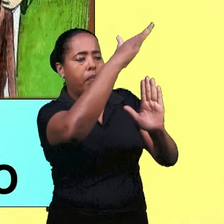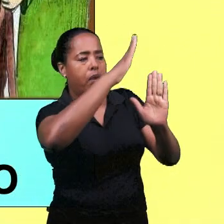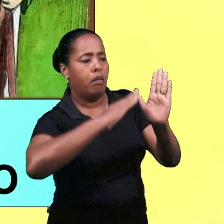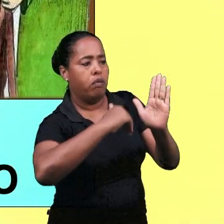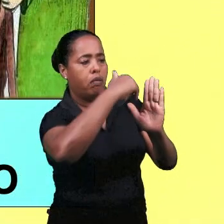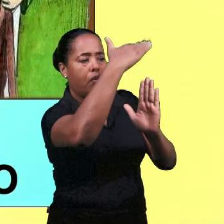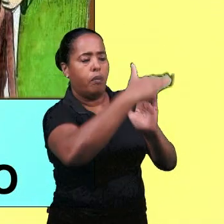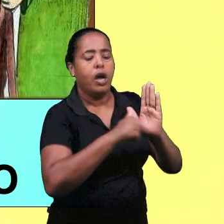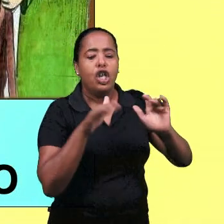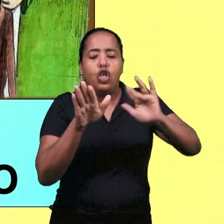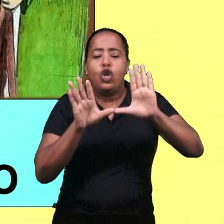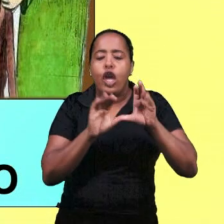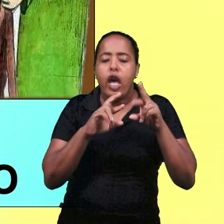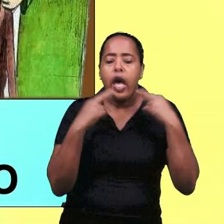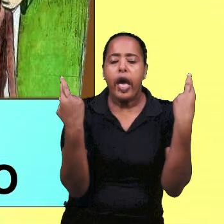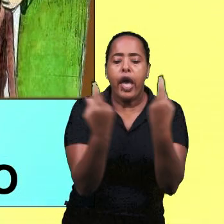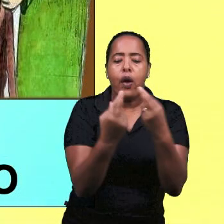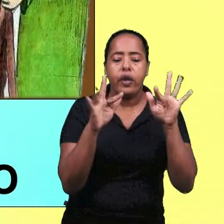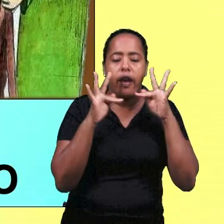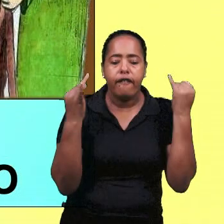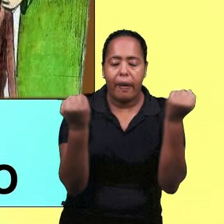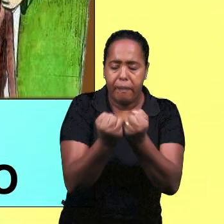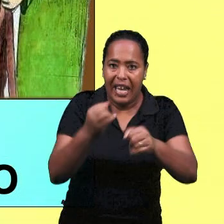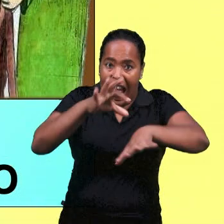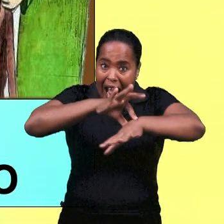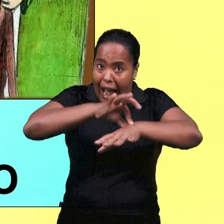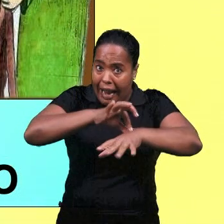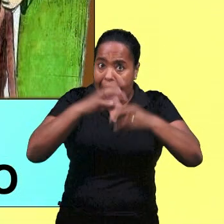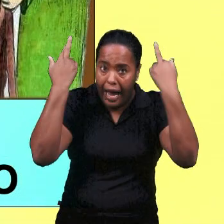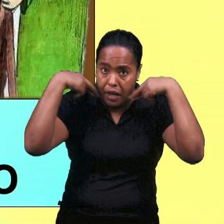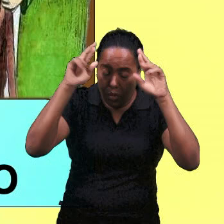portes avec la famille, et cette